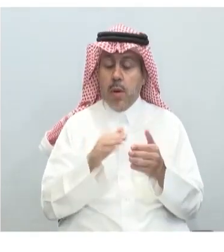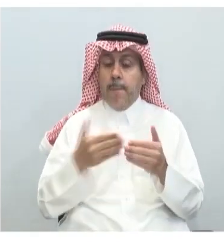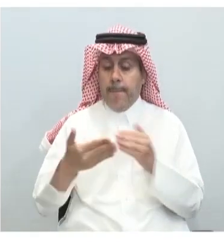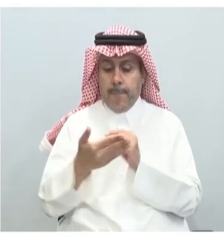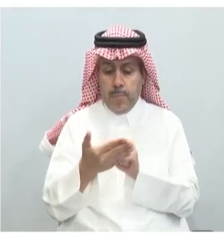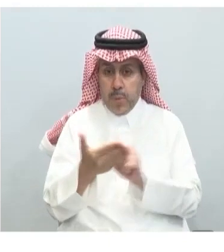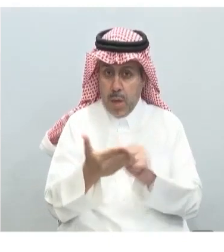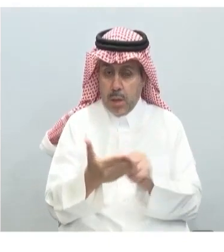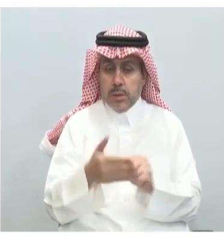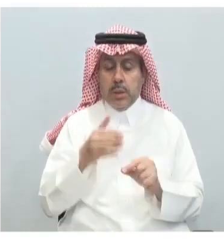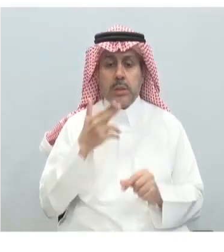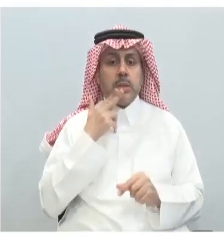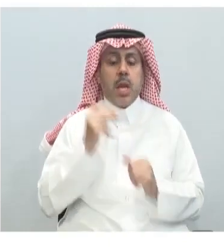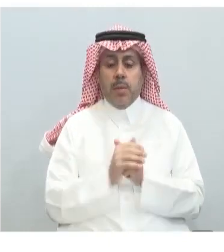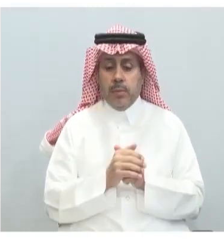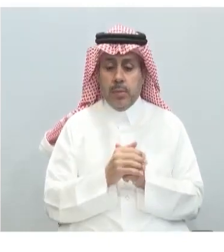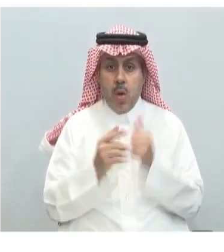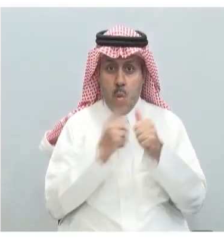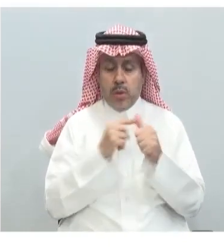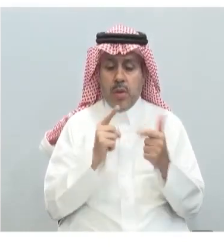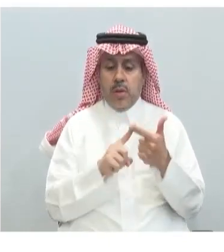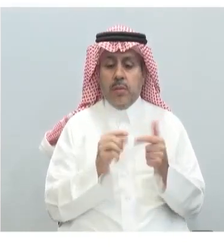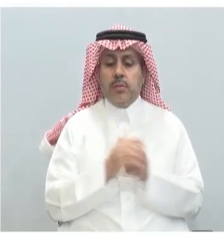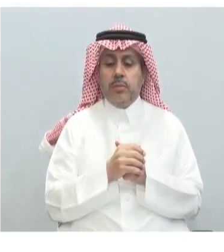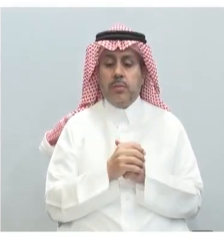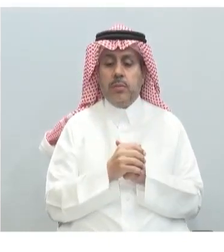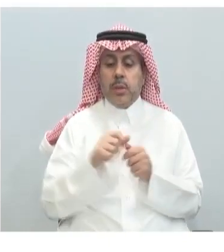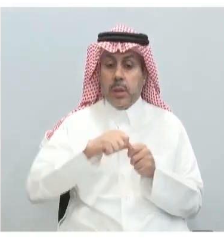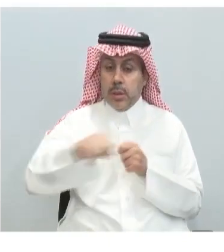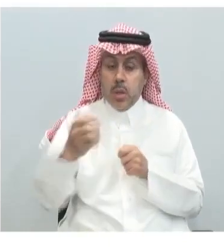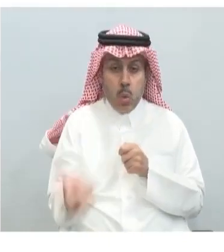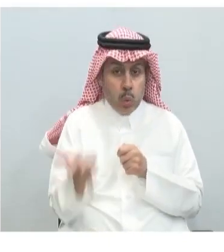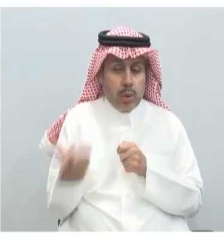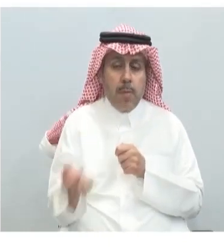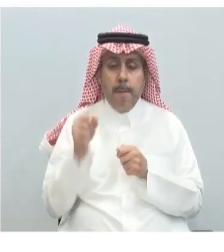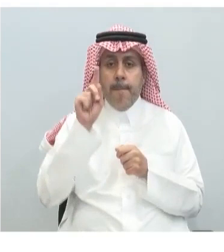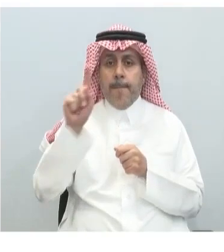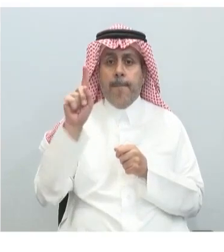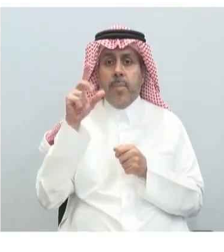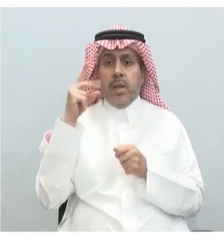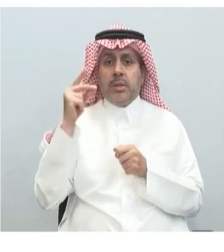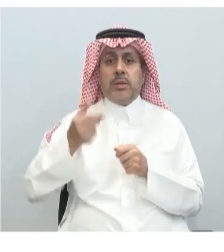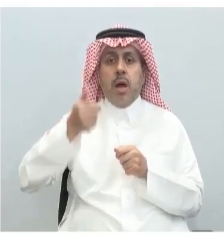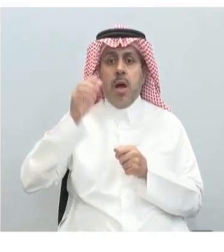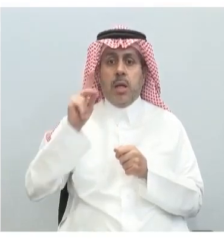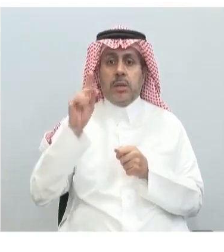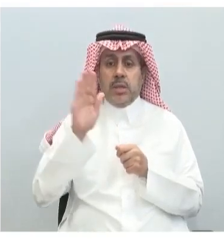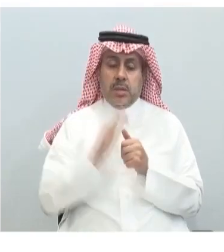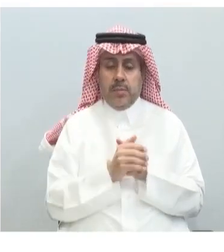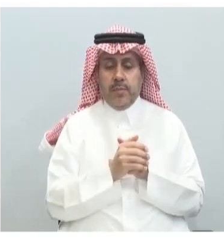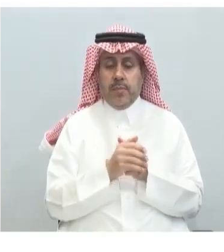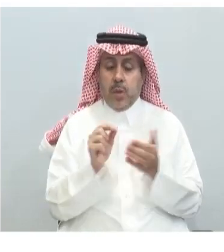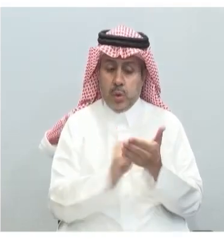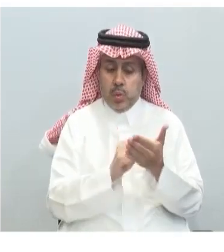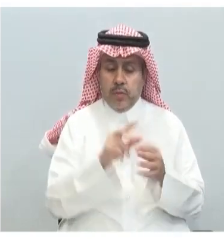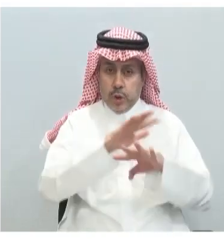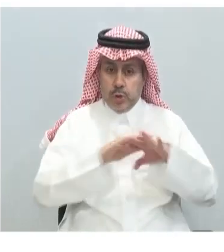نملاها هذا واحد اثنين هنا يبدا العمل قس كتله شريحه البطاطس طبعا عندنا ميزان سنسجل في